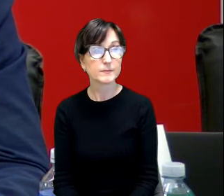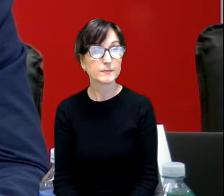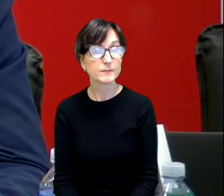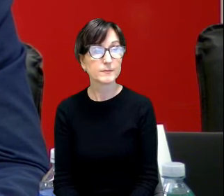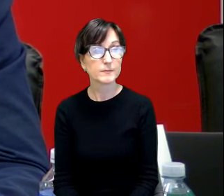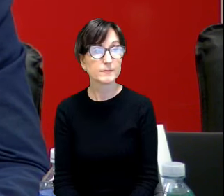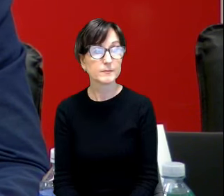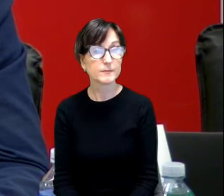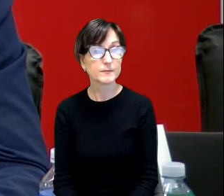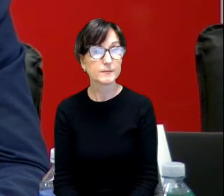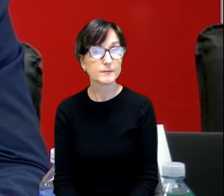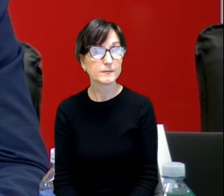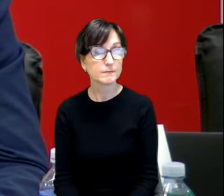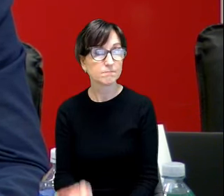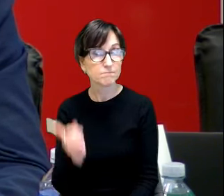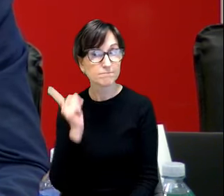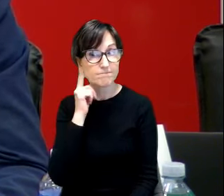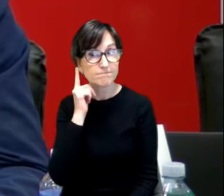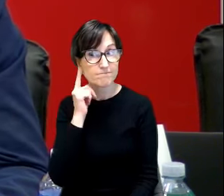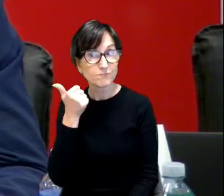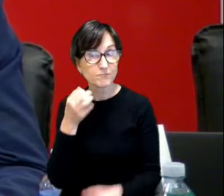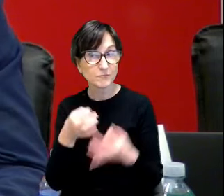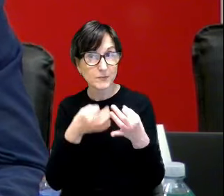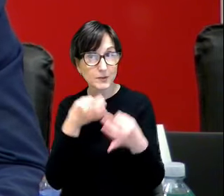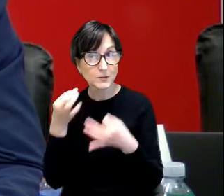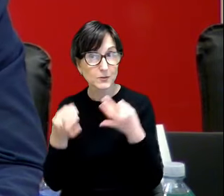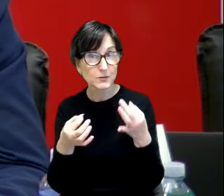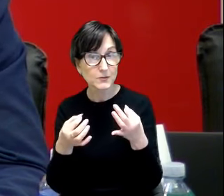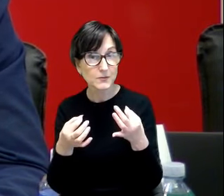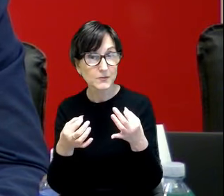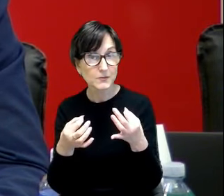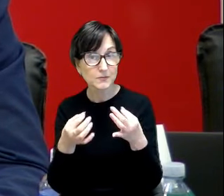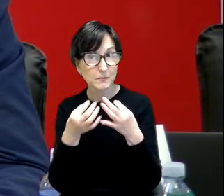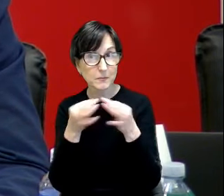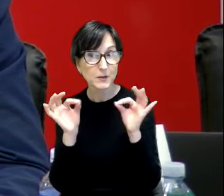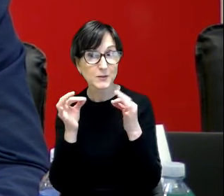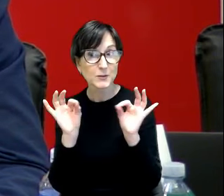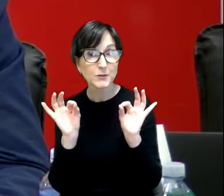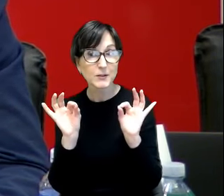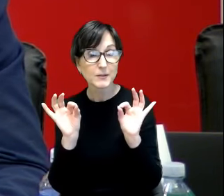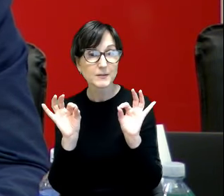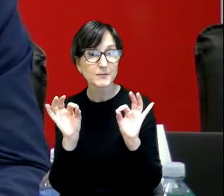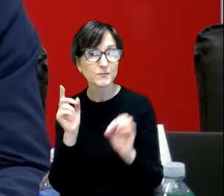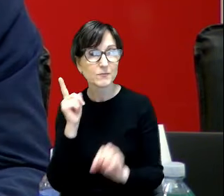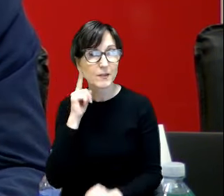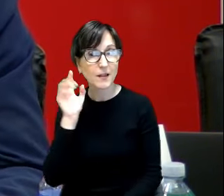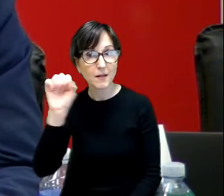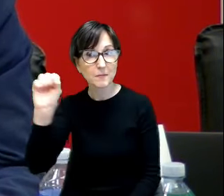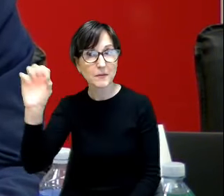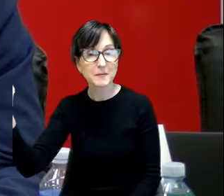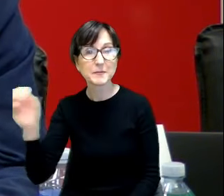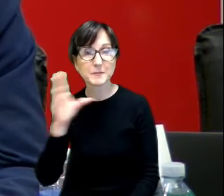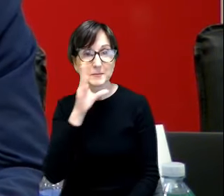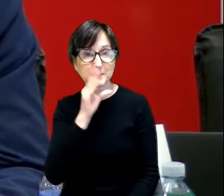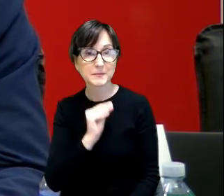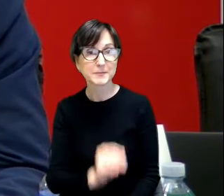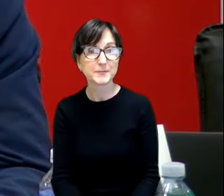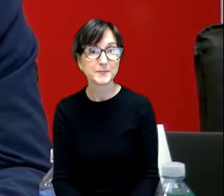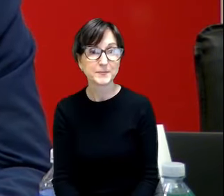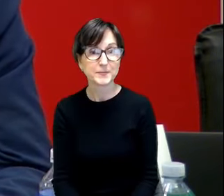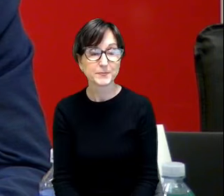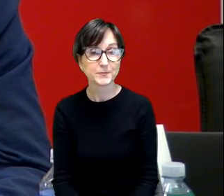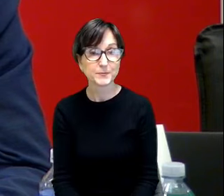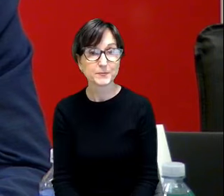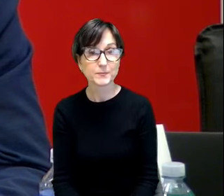girdžiu gerus pasiūlymus ačiū klausa leidžia dar girdėti tiek a už